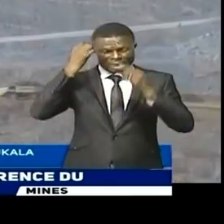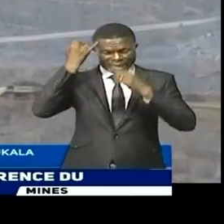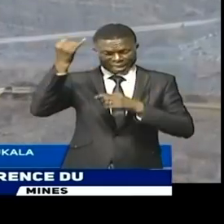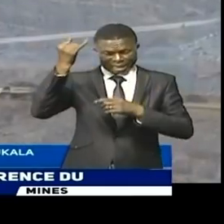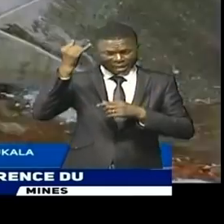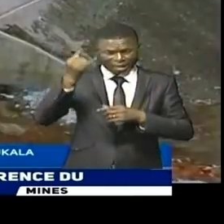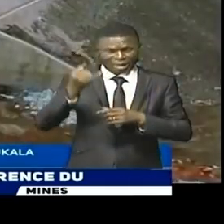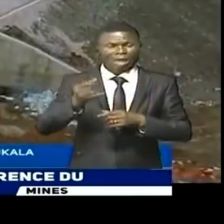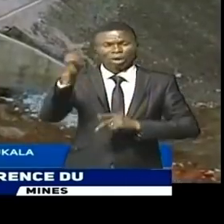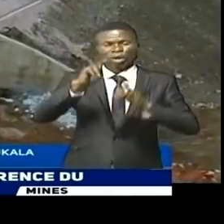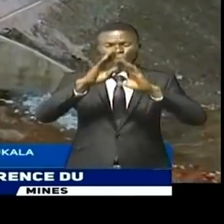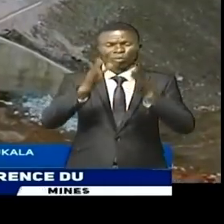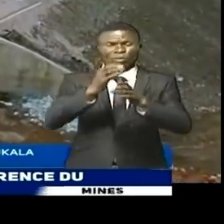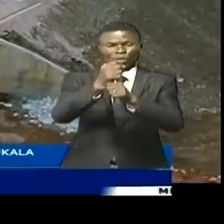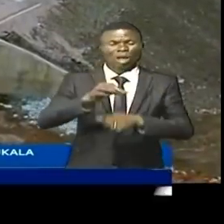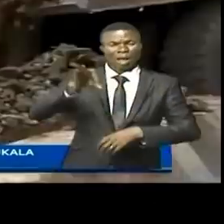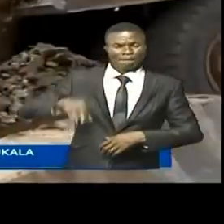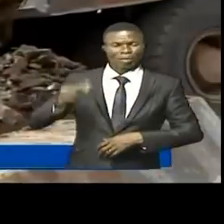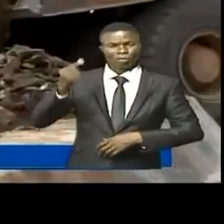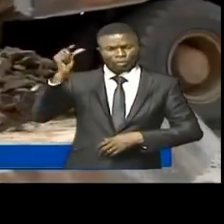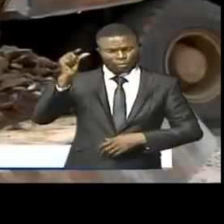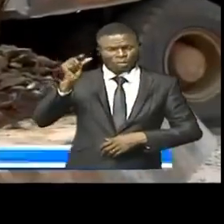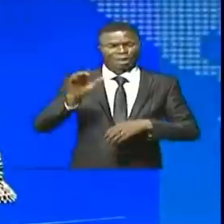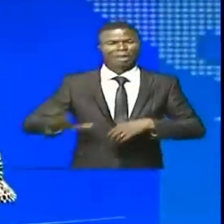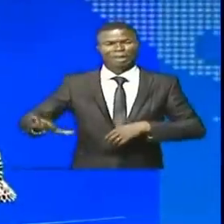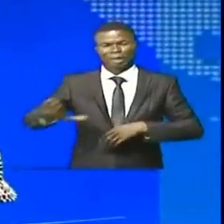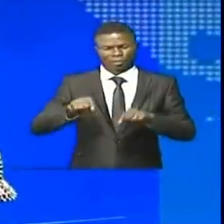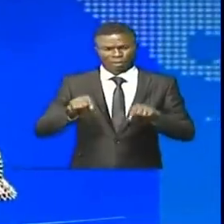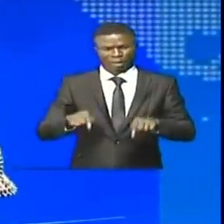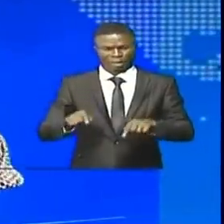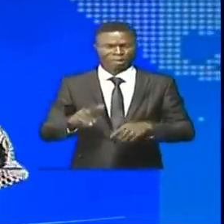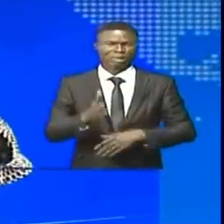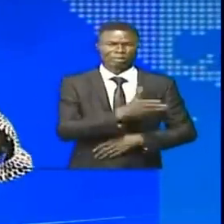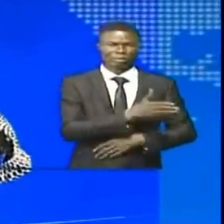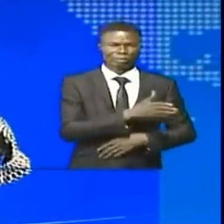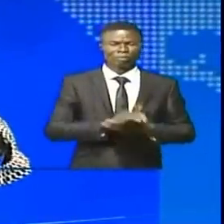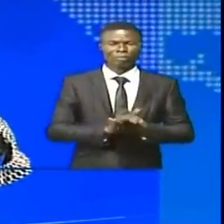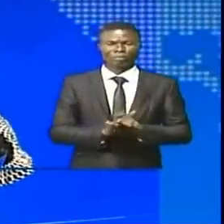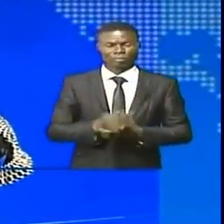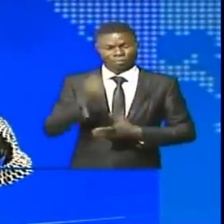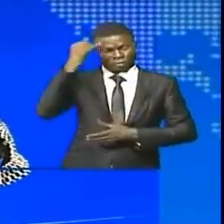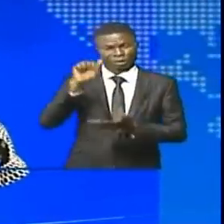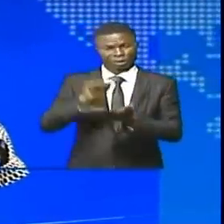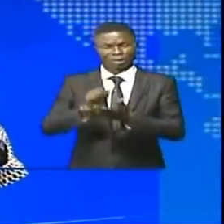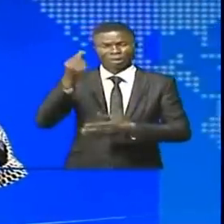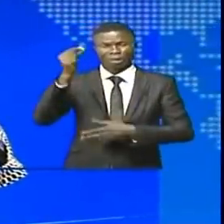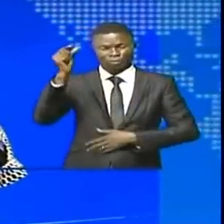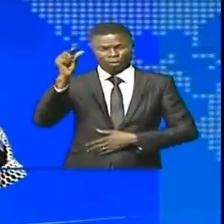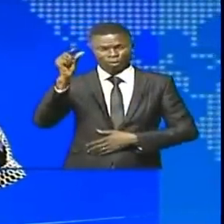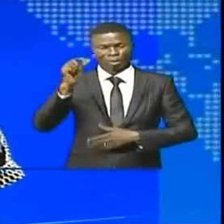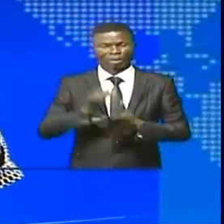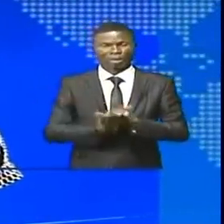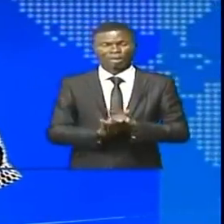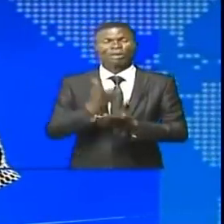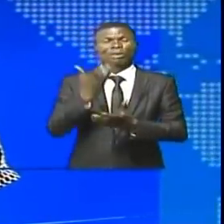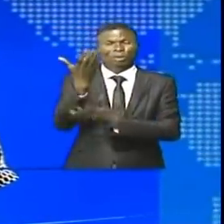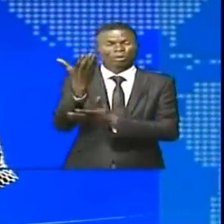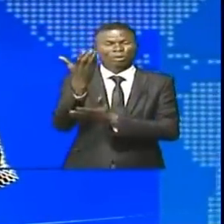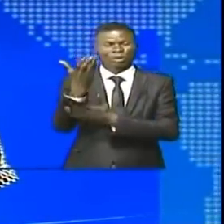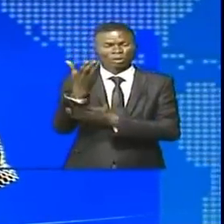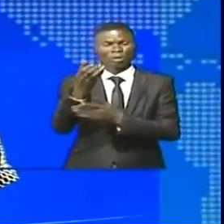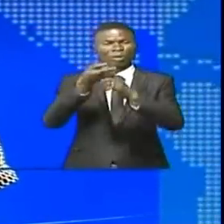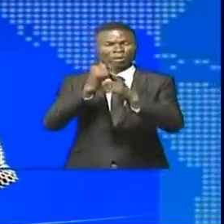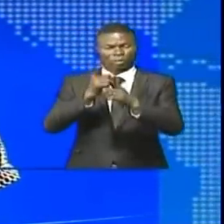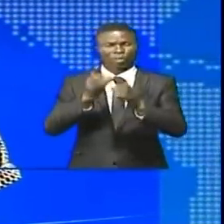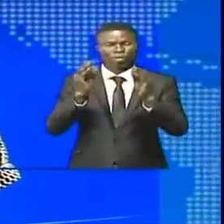bénéficier la population congolaise des ressources minières restons dans ce secteur minier des recommandations issues des